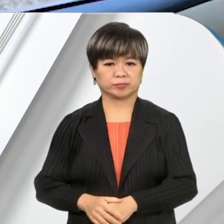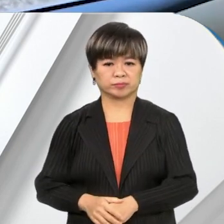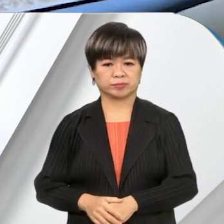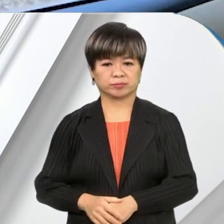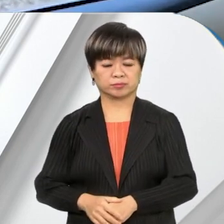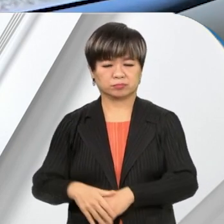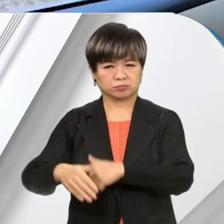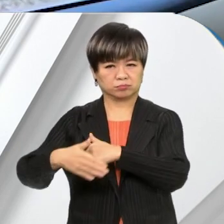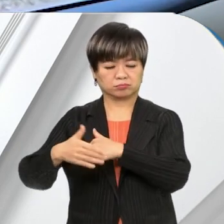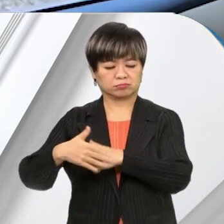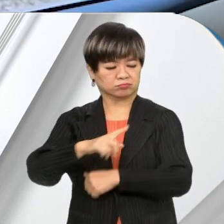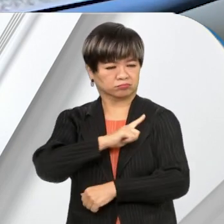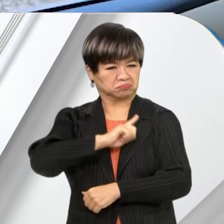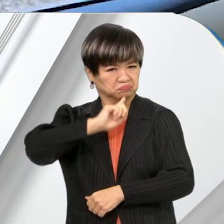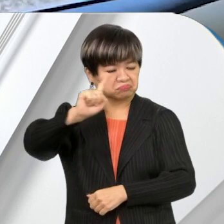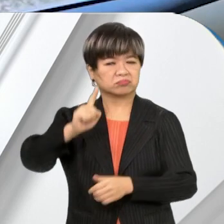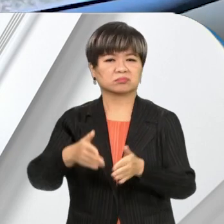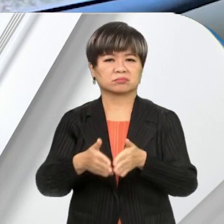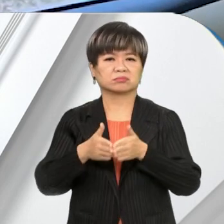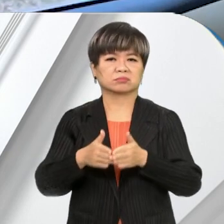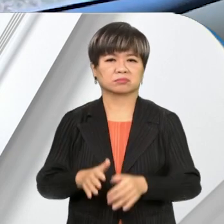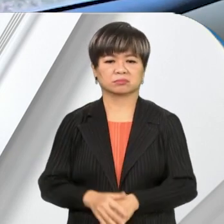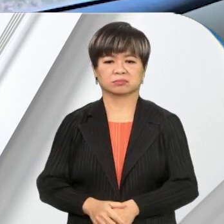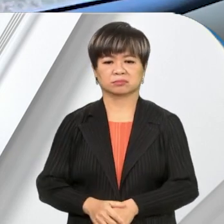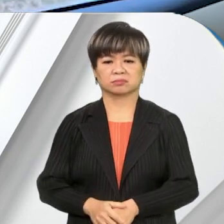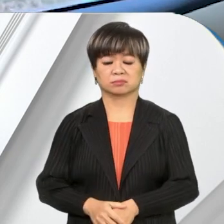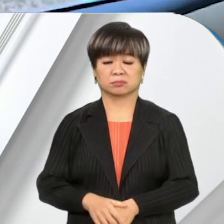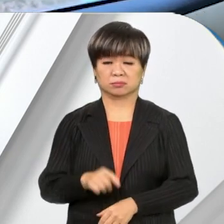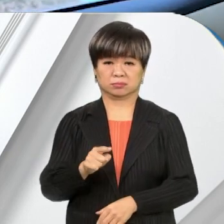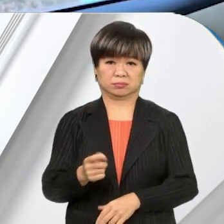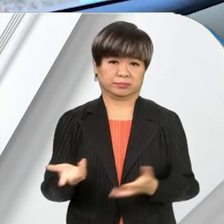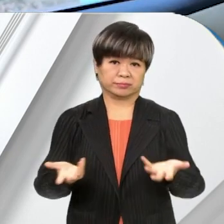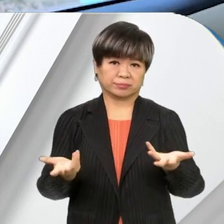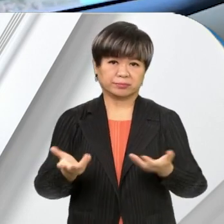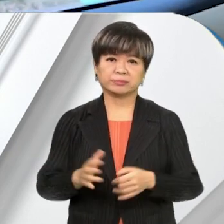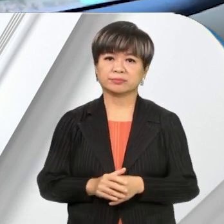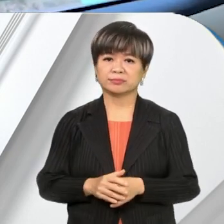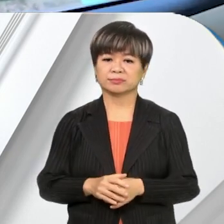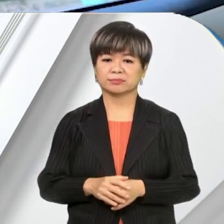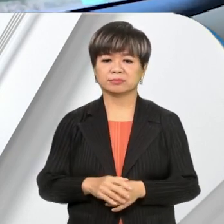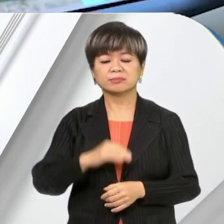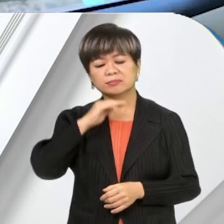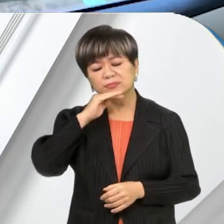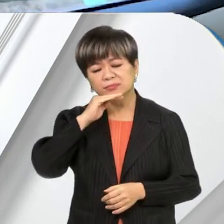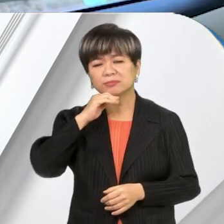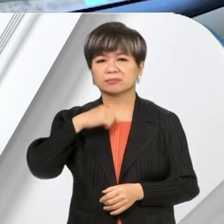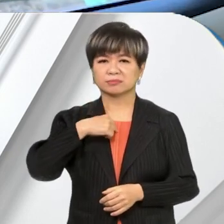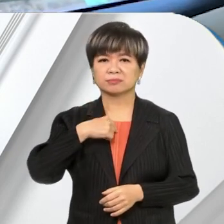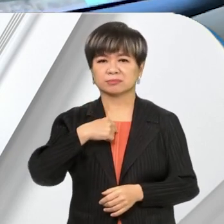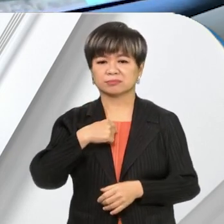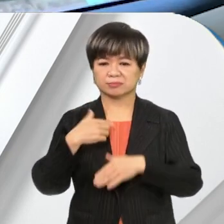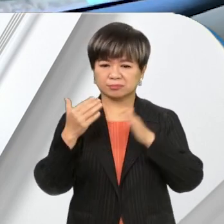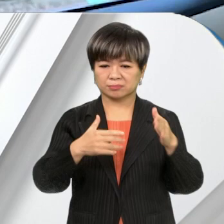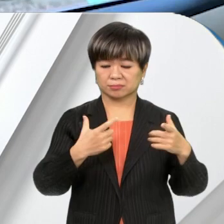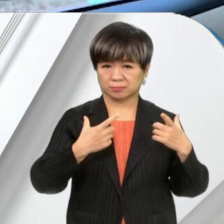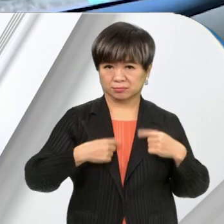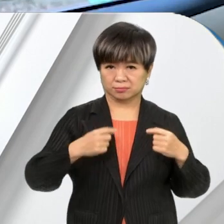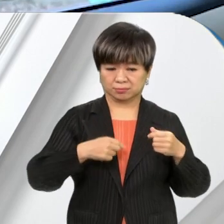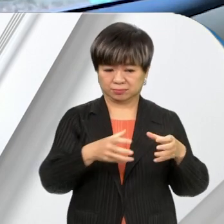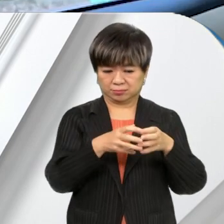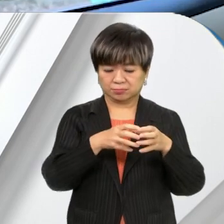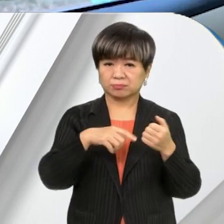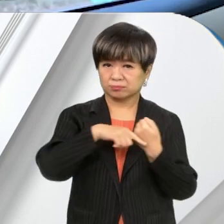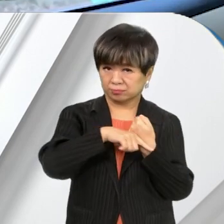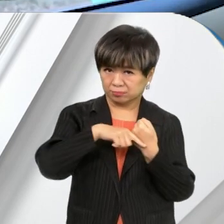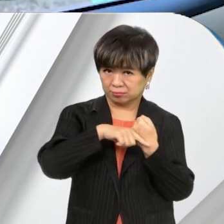建议我要提自诉。那这个部分，我想我还是跟我的律师团研究之